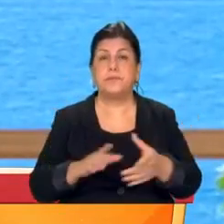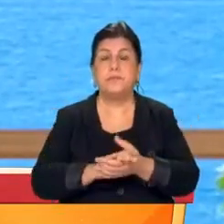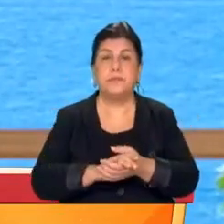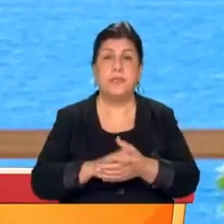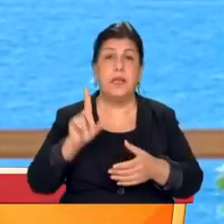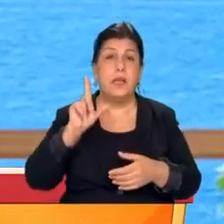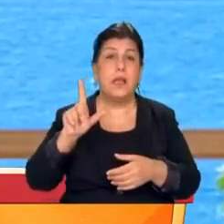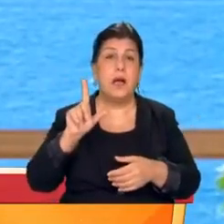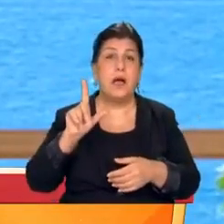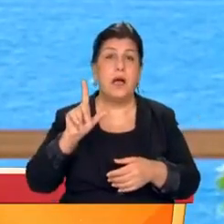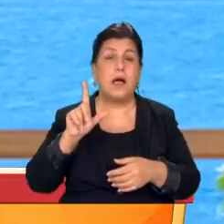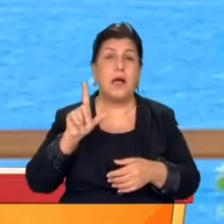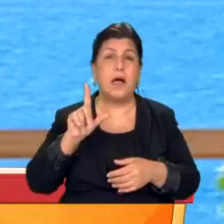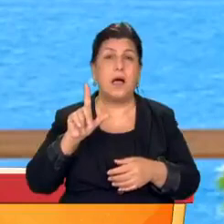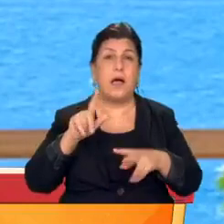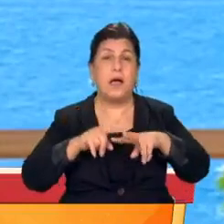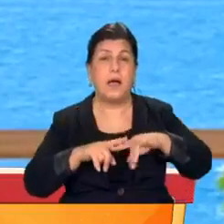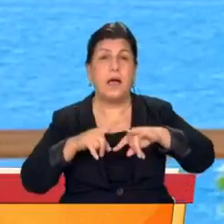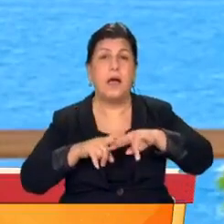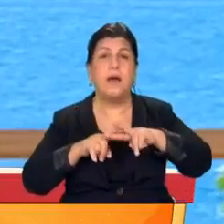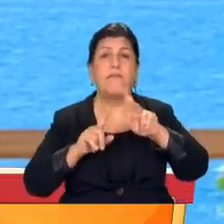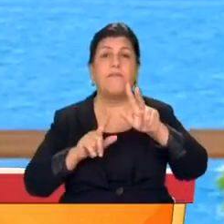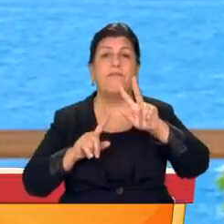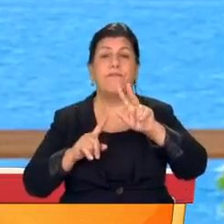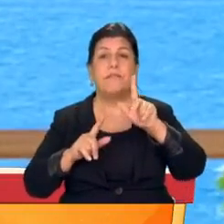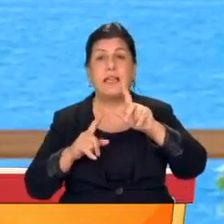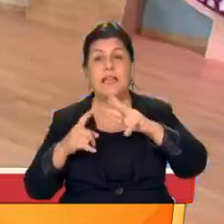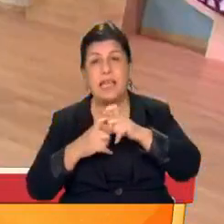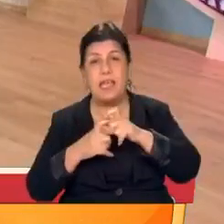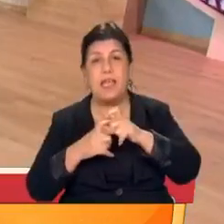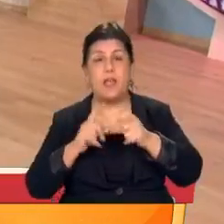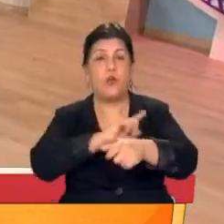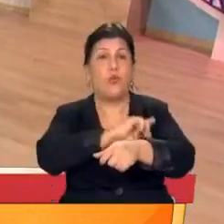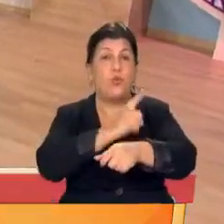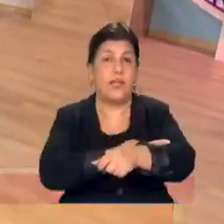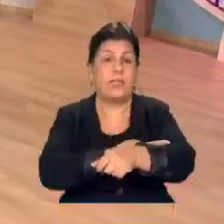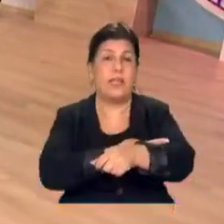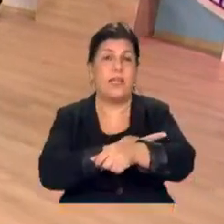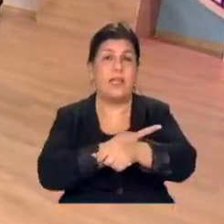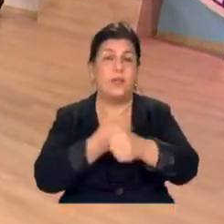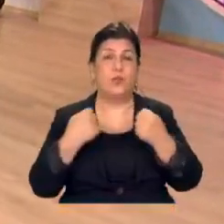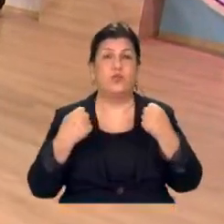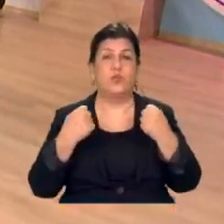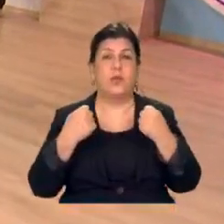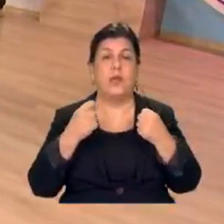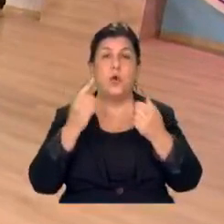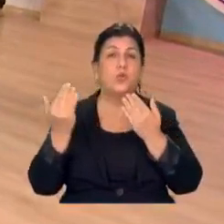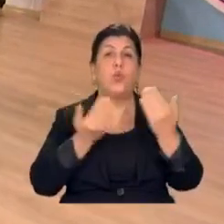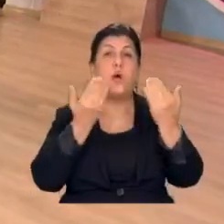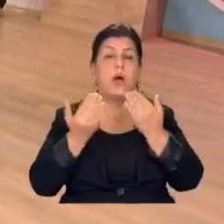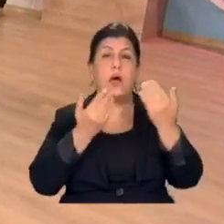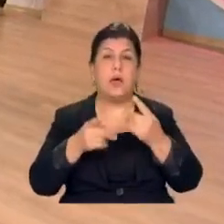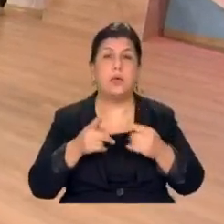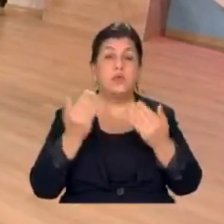havle vela kuvvete illa billah hasbinallahu ve nimel vekil nimel mevla ve nimen nasıl